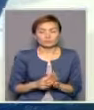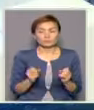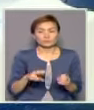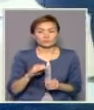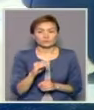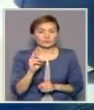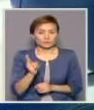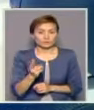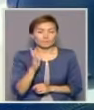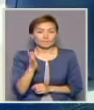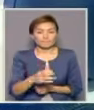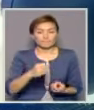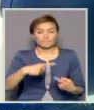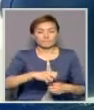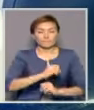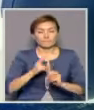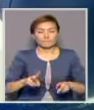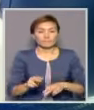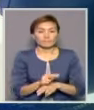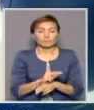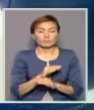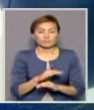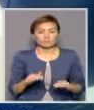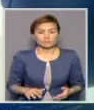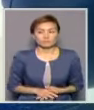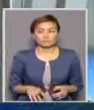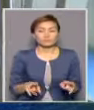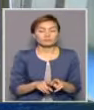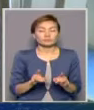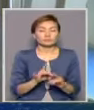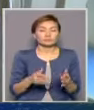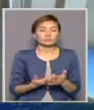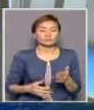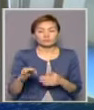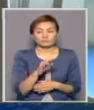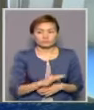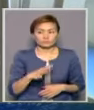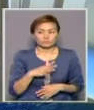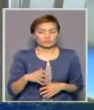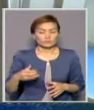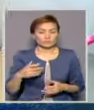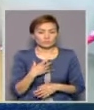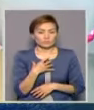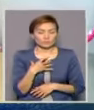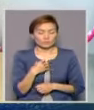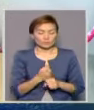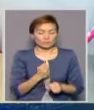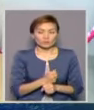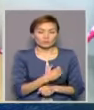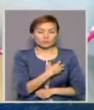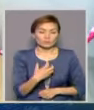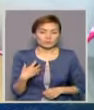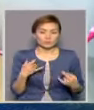лпк который предназначен для реабилитации детей также была данная информация о патронажная модели введение